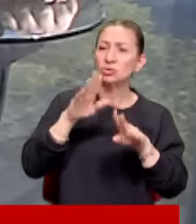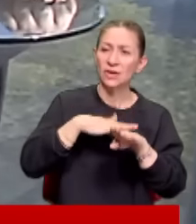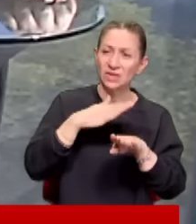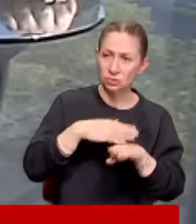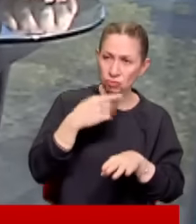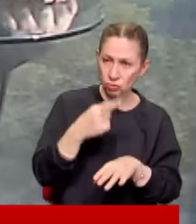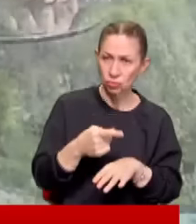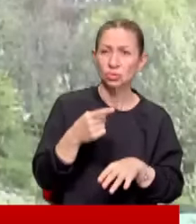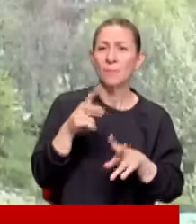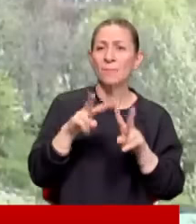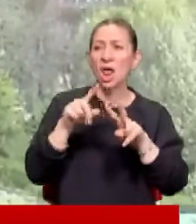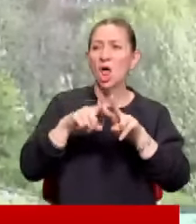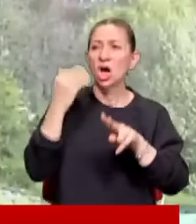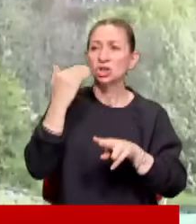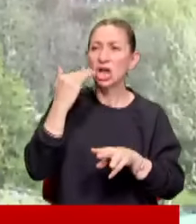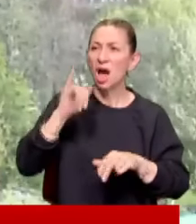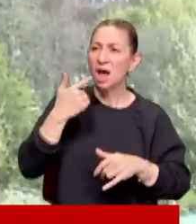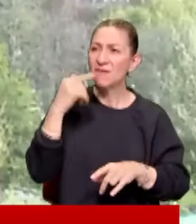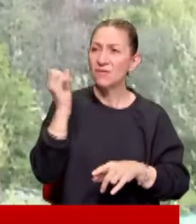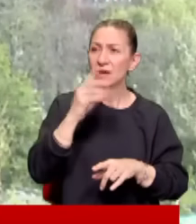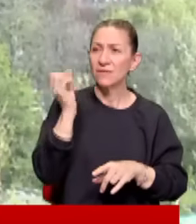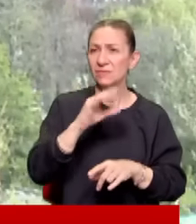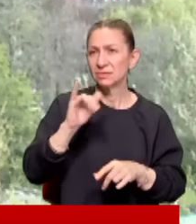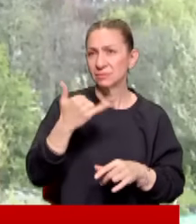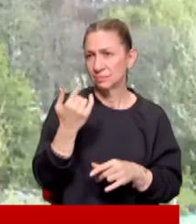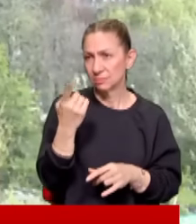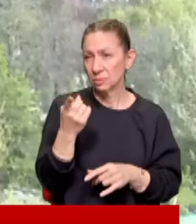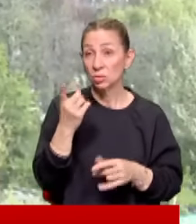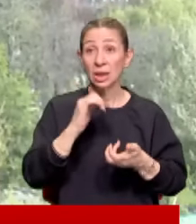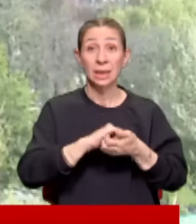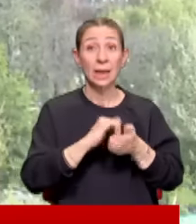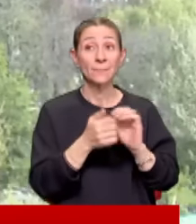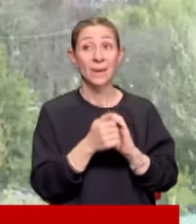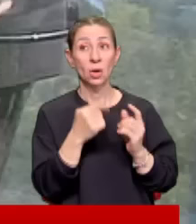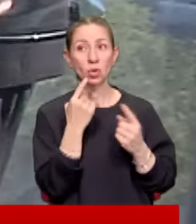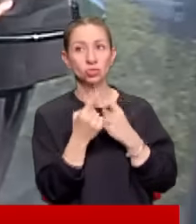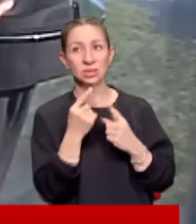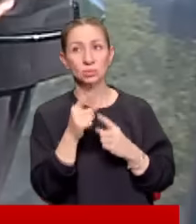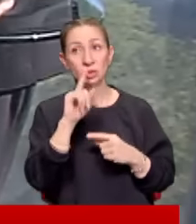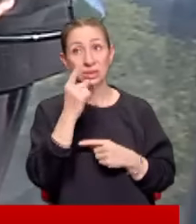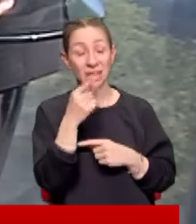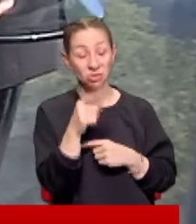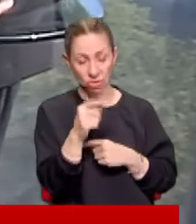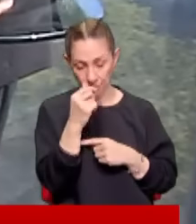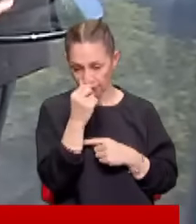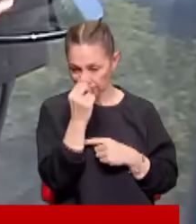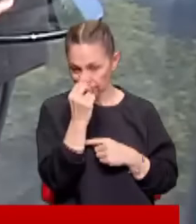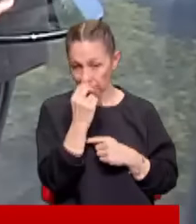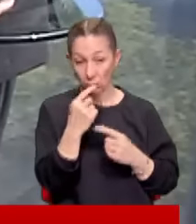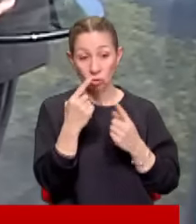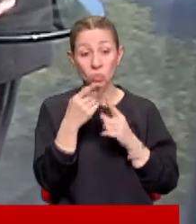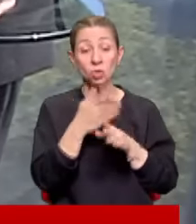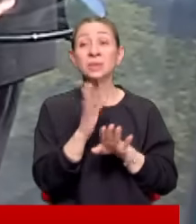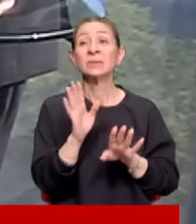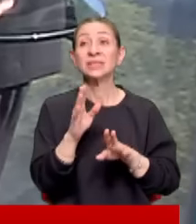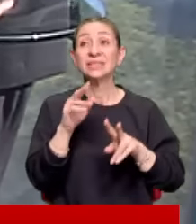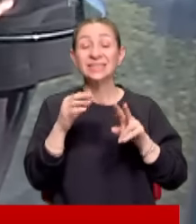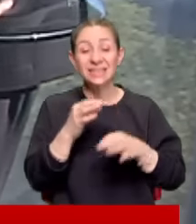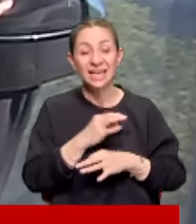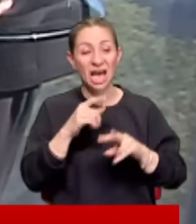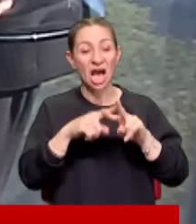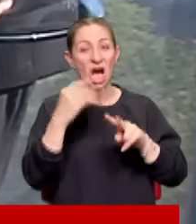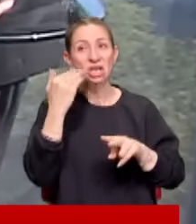kastediyorsunuz. Meral Akşener tarafından sert ifadelerle hedef alınmaları. Bu bir kampanya dili. Yani bu sadece... bu üslup, bu dil doğru mu? Peki? Sayın Akşener